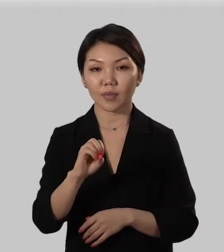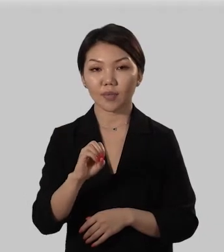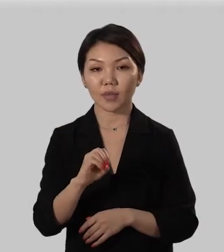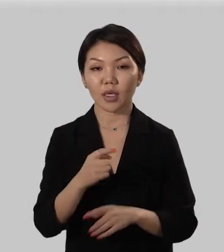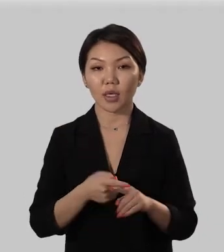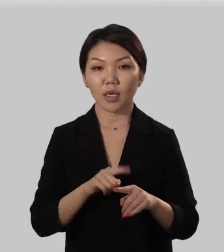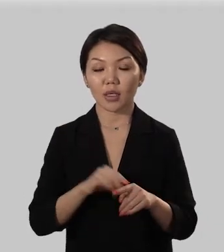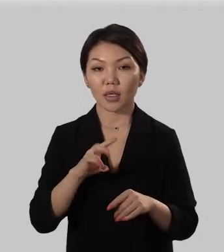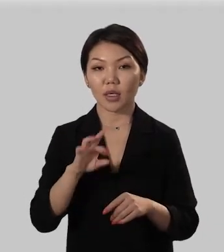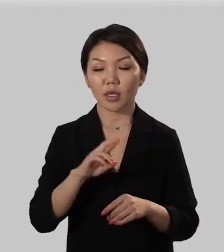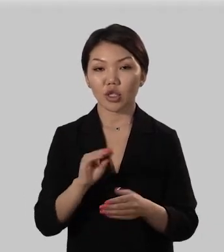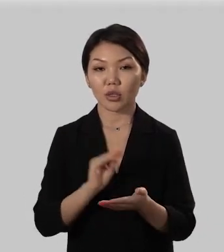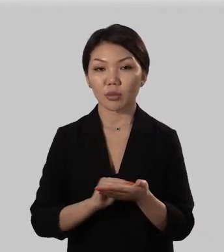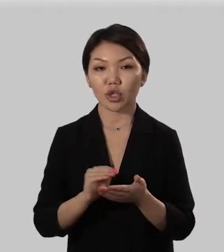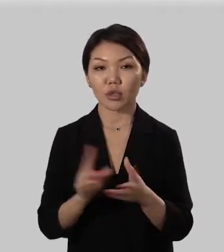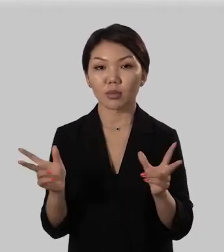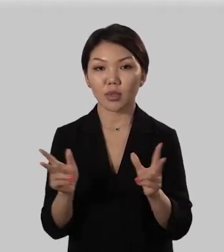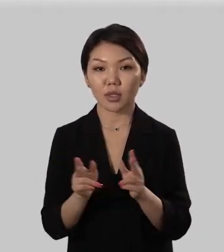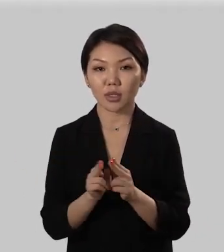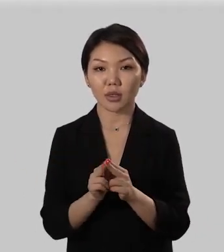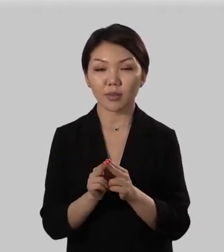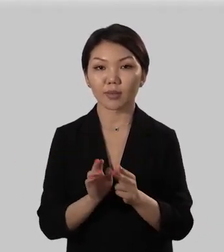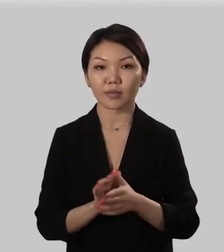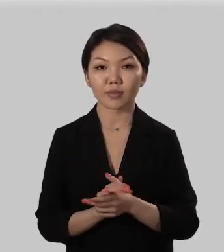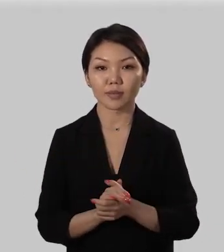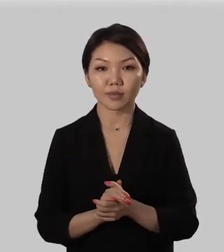данные на речи напишем слитно